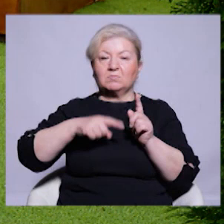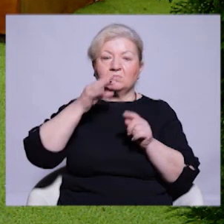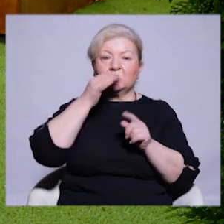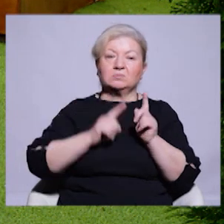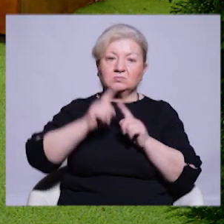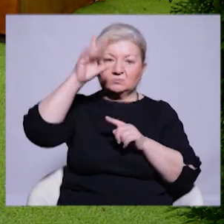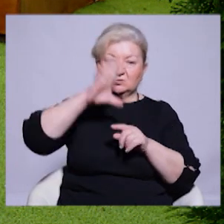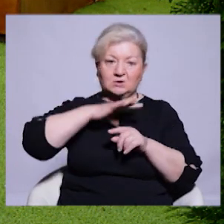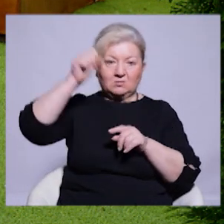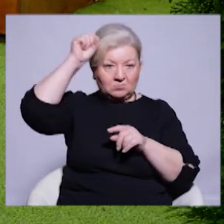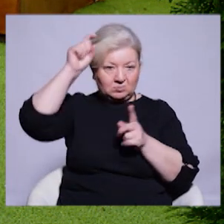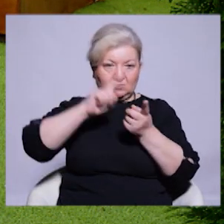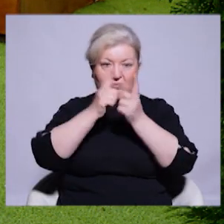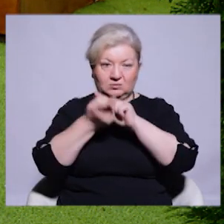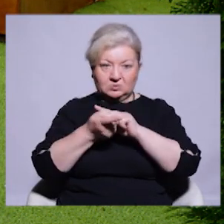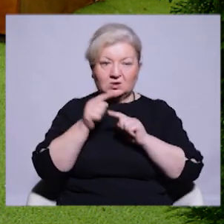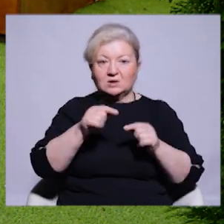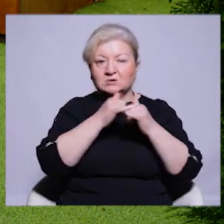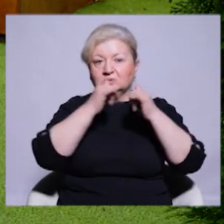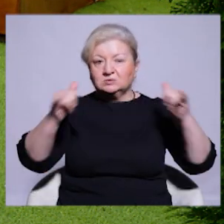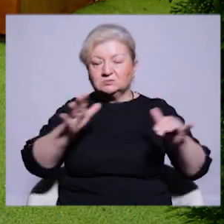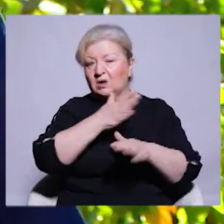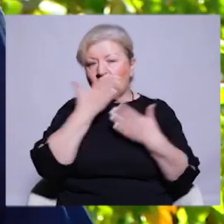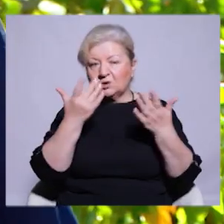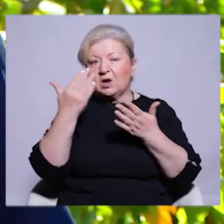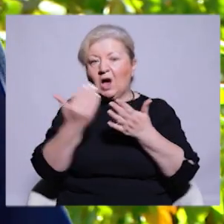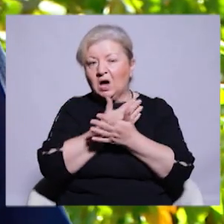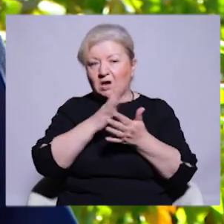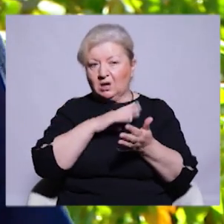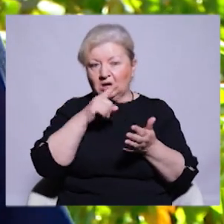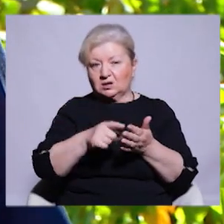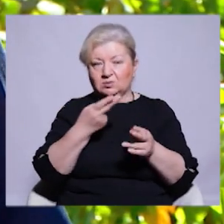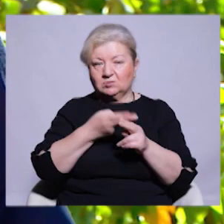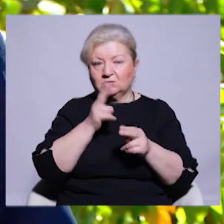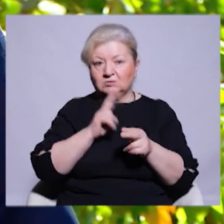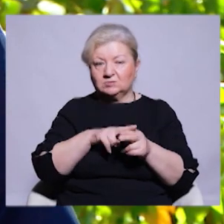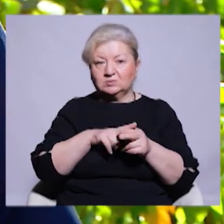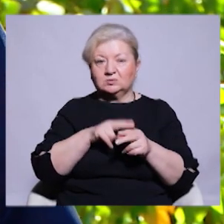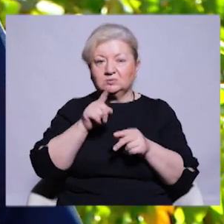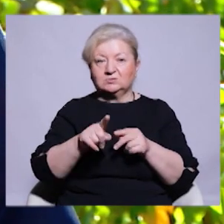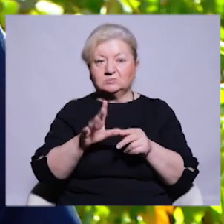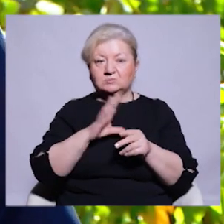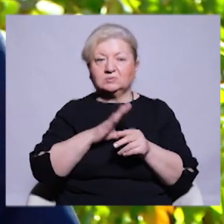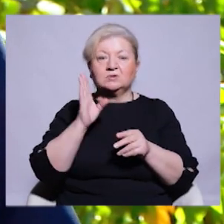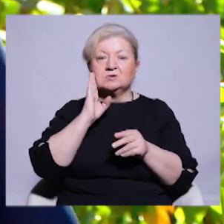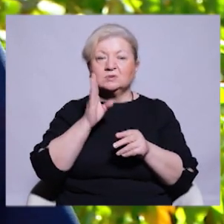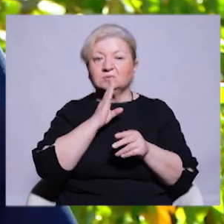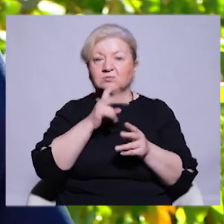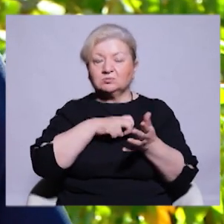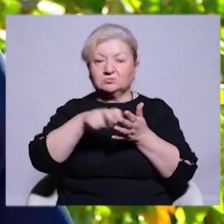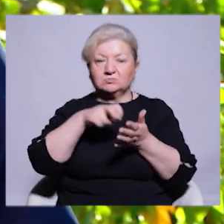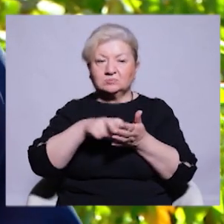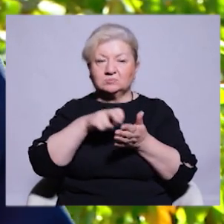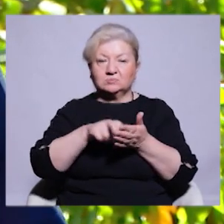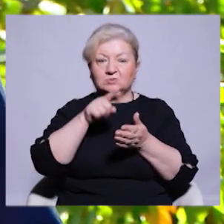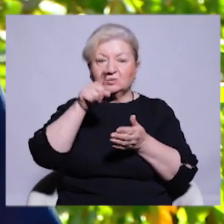იყო გამყარებული სხვადასხვა საეკლესიო, მსოფლიო საეკლესიო ნებები და ამიტომაც პერმანენტულად უგზავნიდა დედამისის შეტყობინებას,